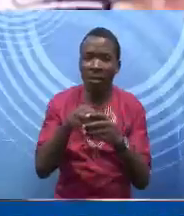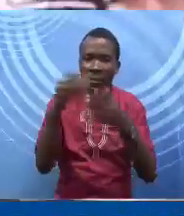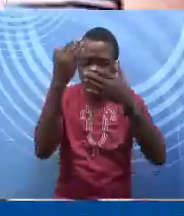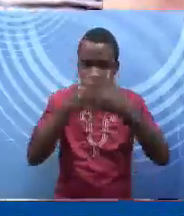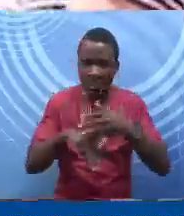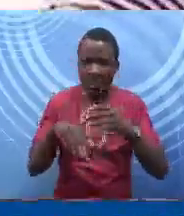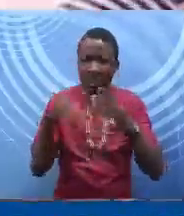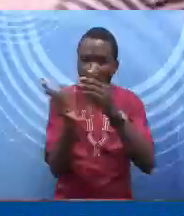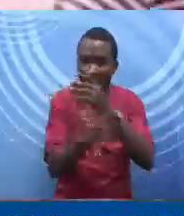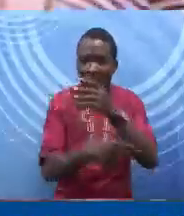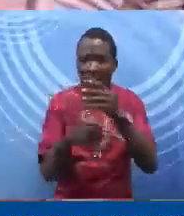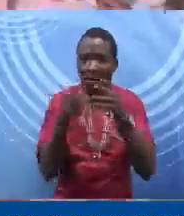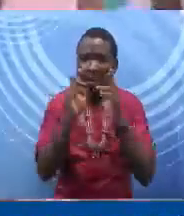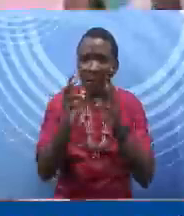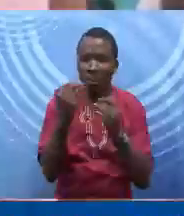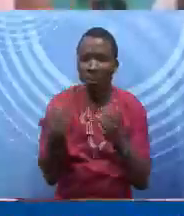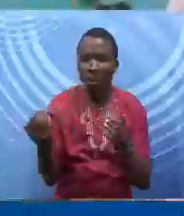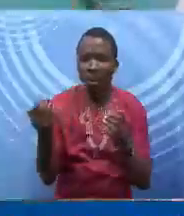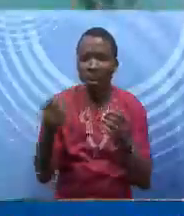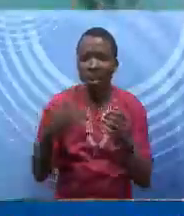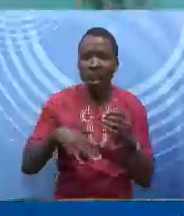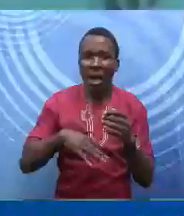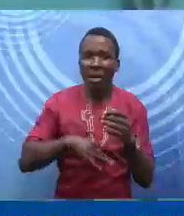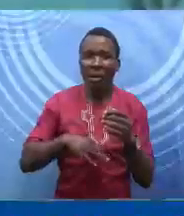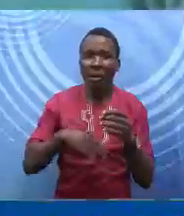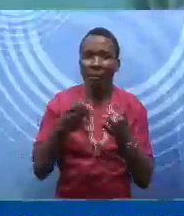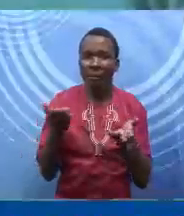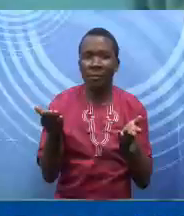babagira uze kureba umwana atwite. Ati